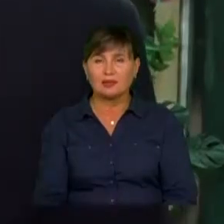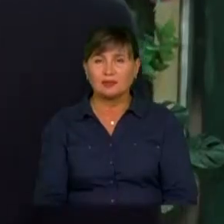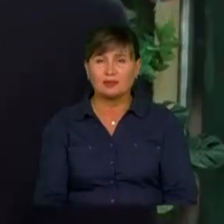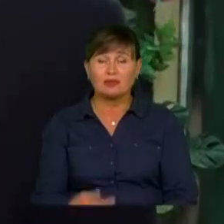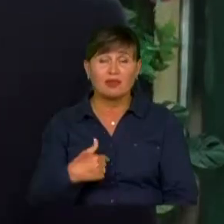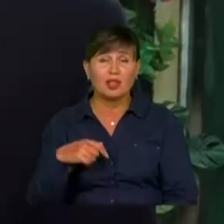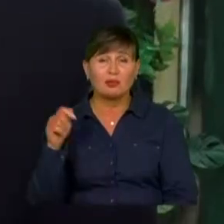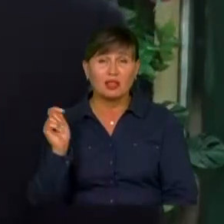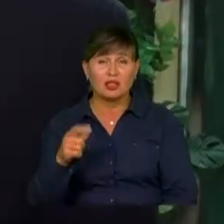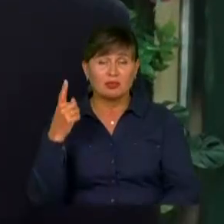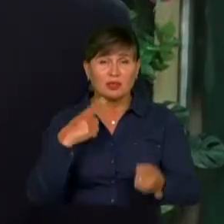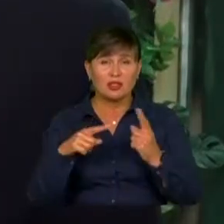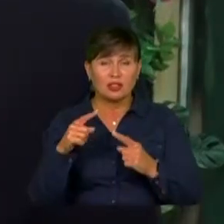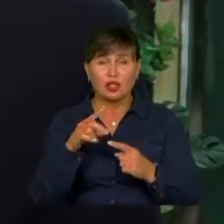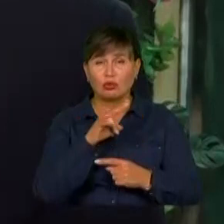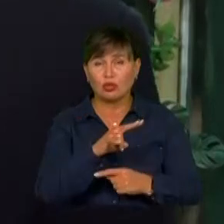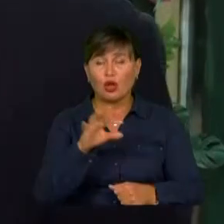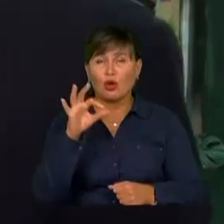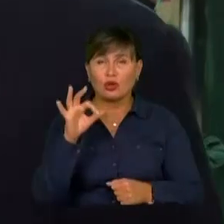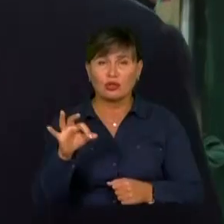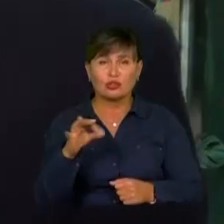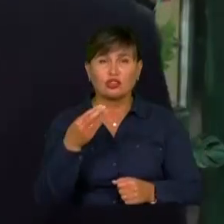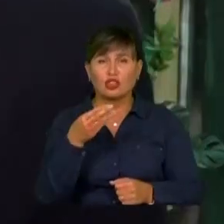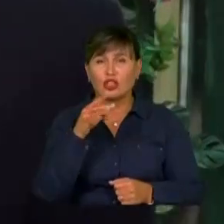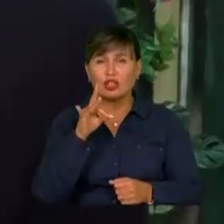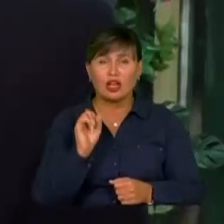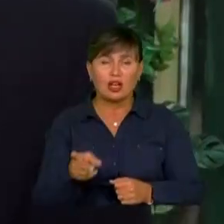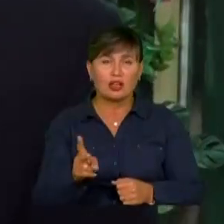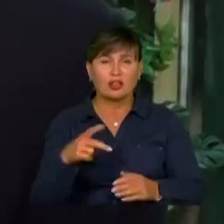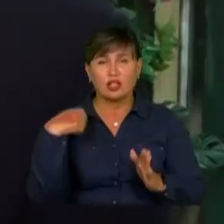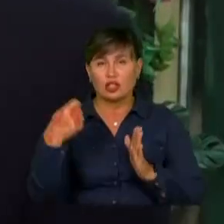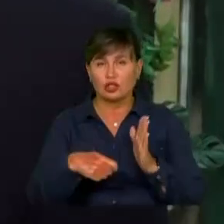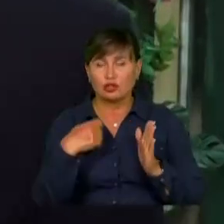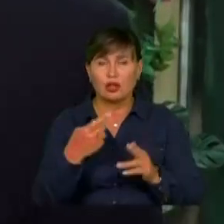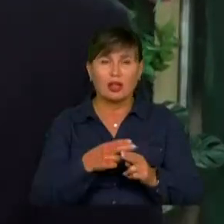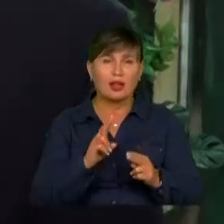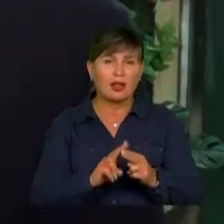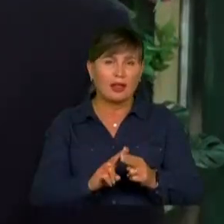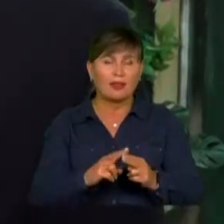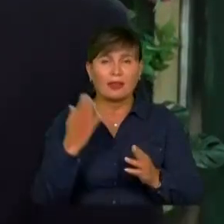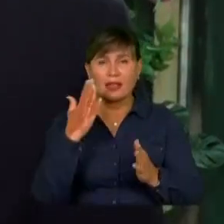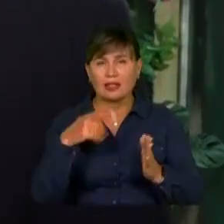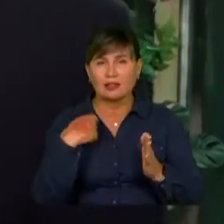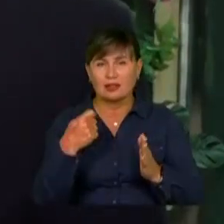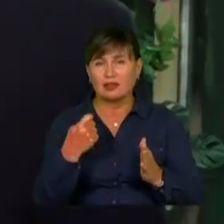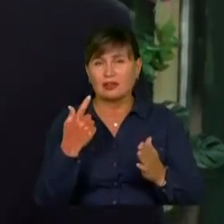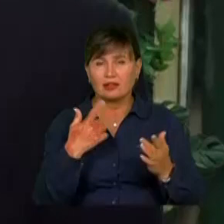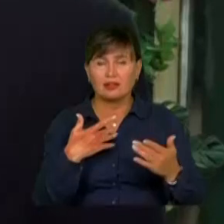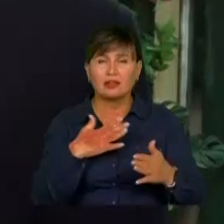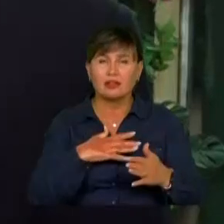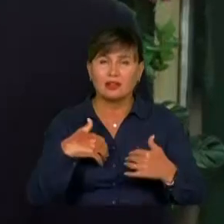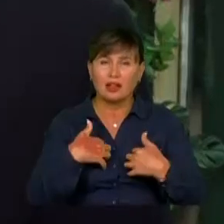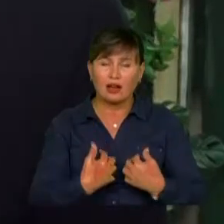Мы приехали с постановкой Нурлана Уразалина «Ширак», режиссер Шингис Жакыбай. Это лирическая драма. Я буду исполнять одну из